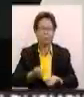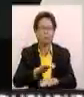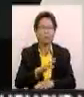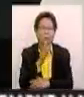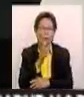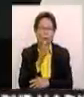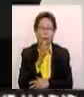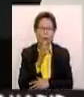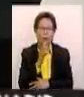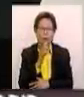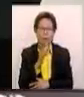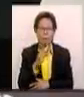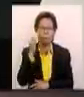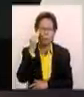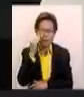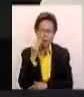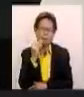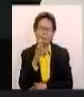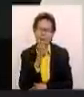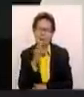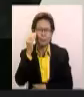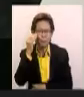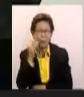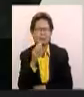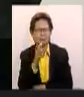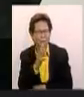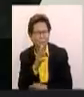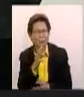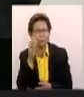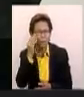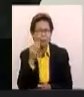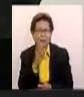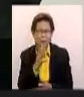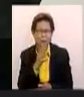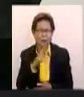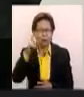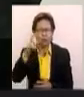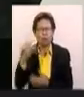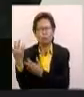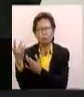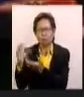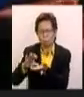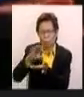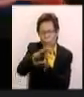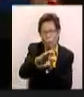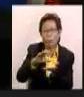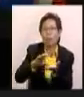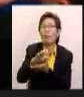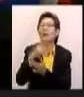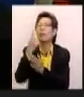disebut oleh Yang Amat Berhormat Perdana Menteri Tun Dr. Mahathir bahawa ini tunggu pelaburan swasta.